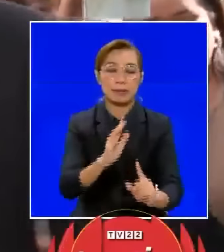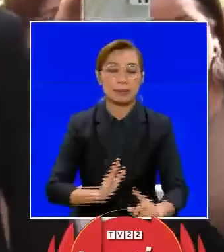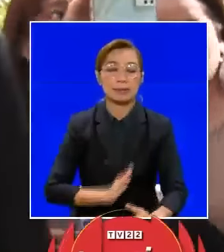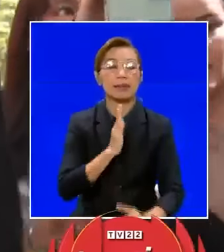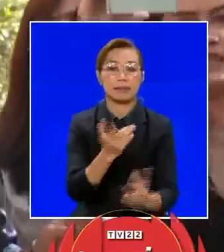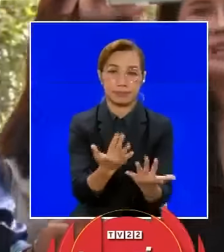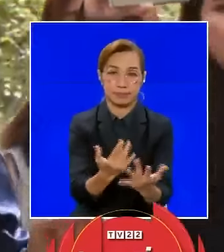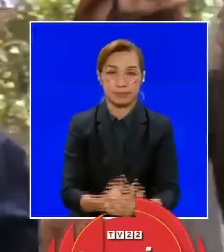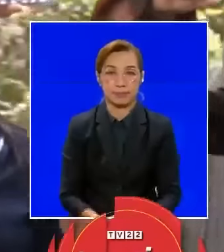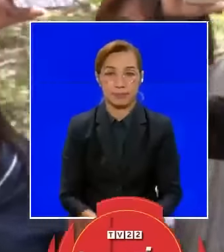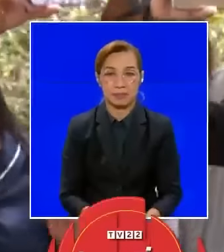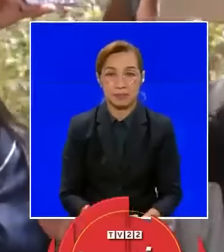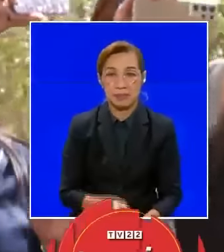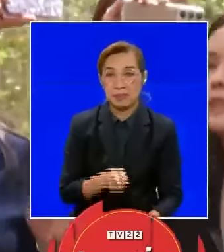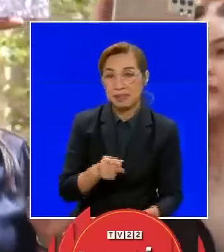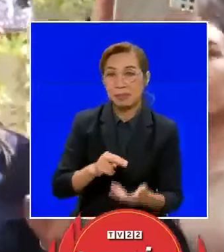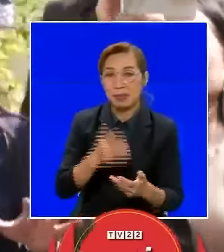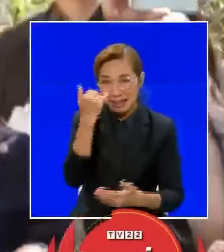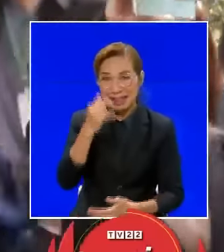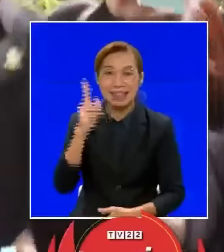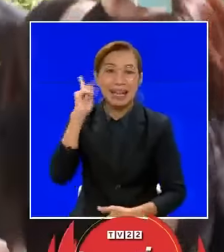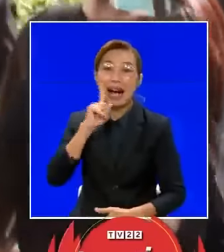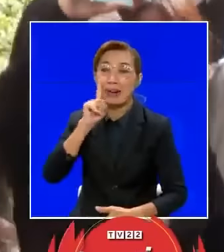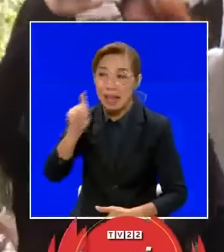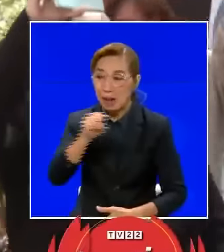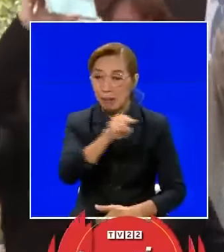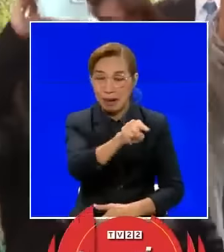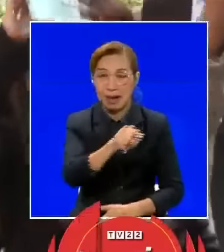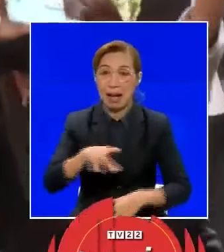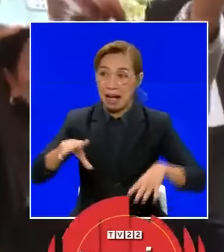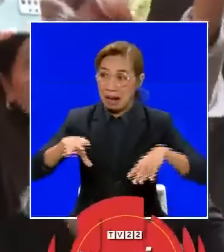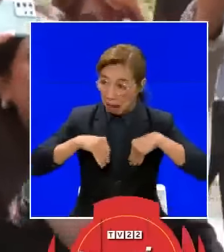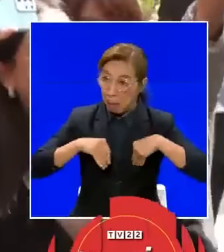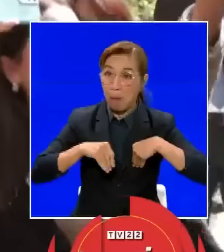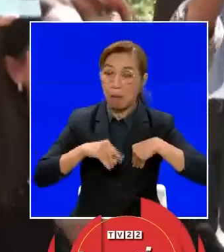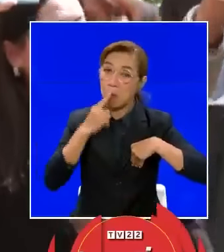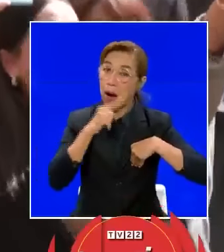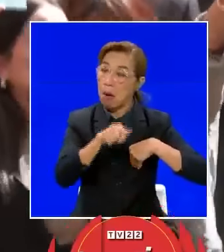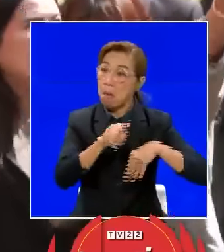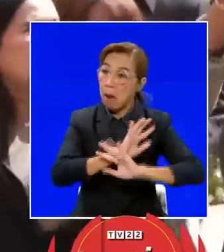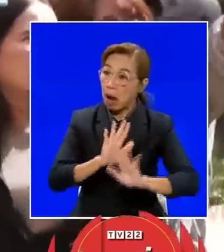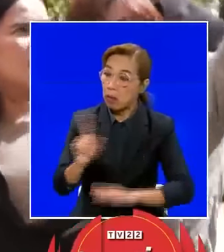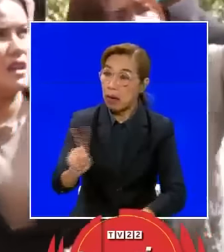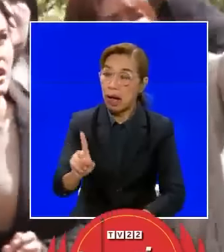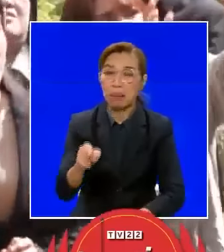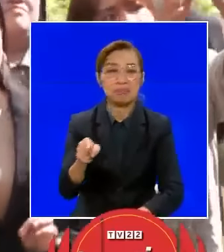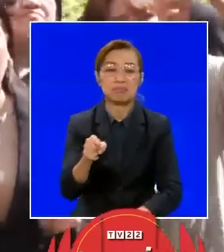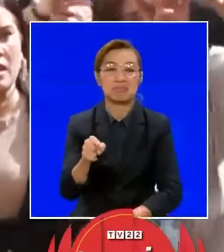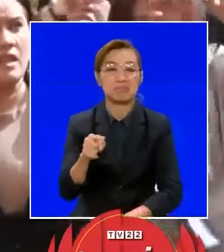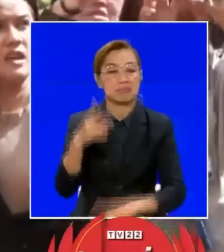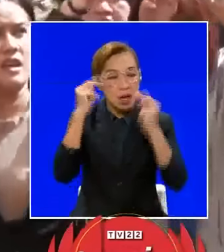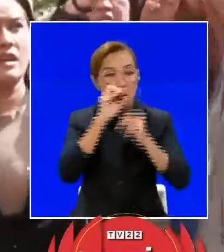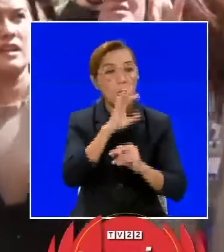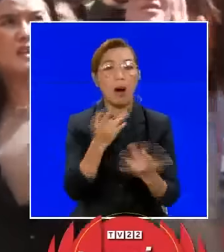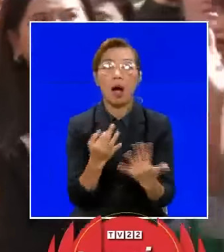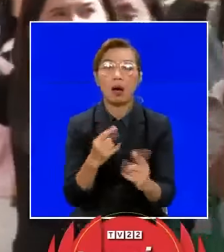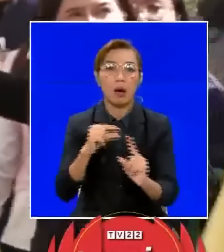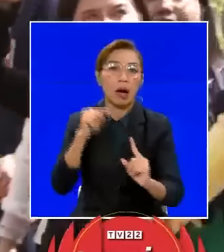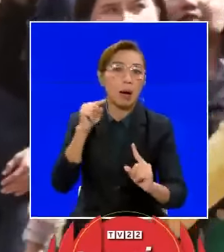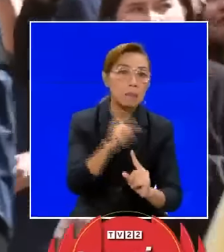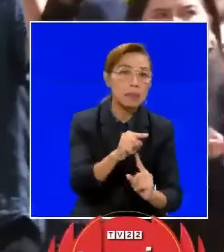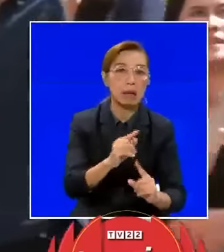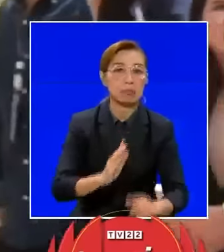ดีกว่าถามว่าปฏิเสธไหมรอคำสั่งอย่างเป็นทางการแต่ผมเข้าใจว่าในคำสั่งเป็นทางการก็คงไม่ได้บอกกันนะว่าชวนกันกี่ร